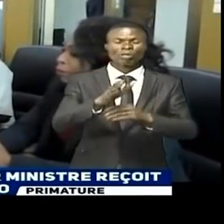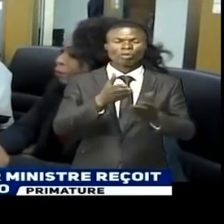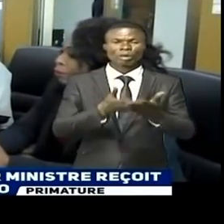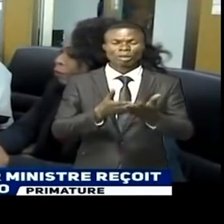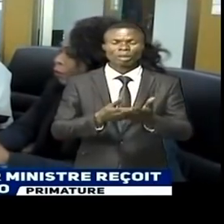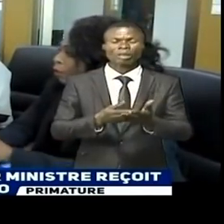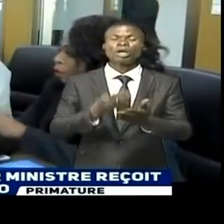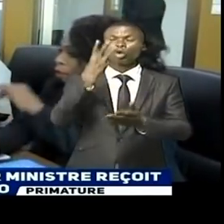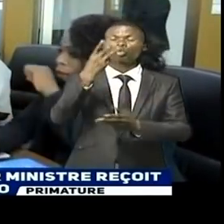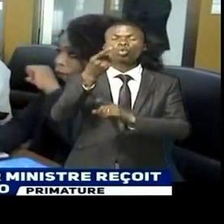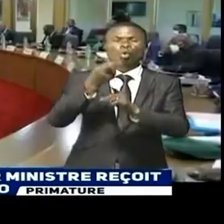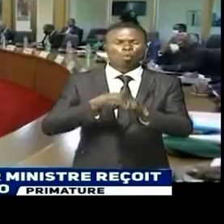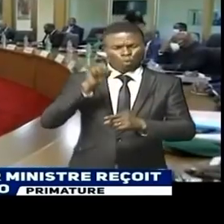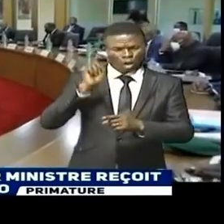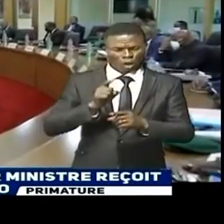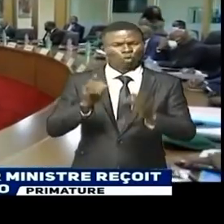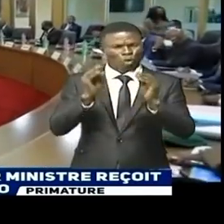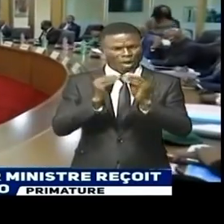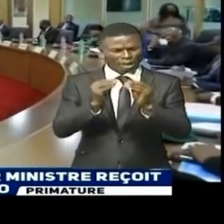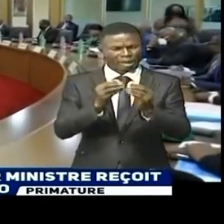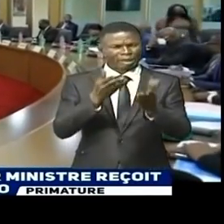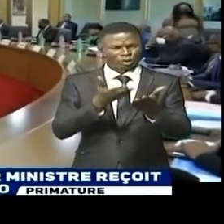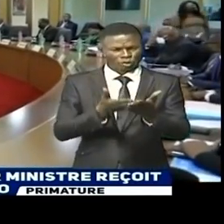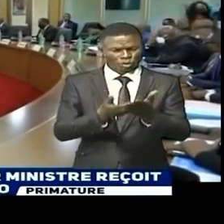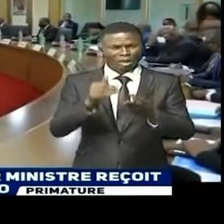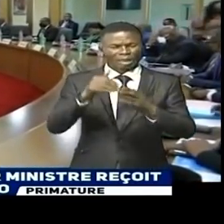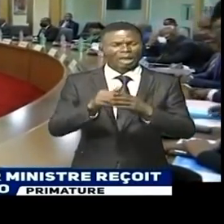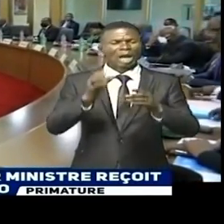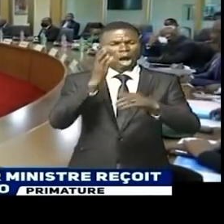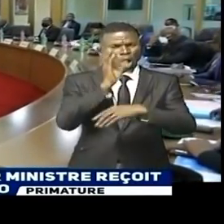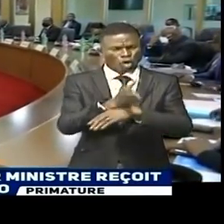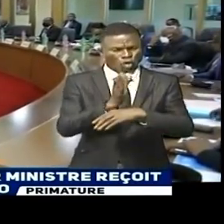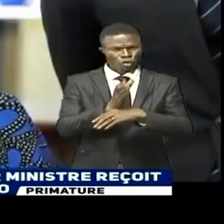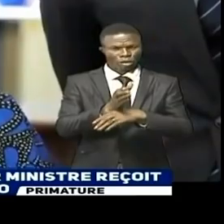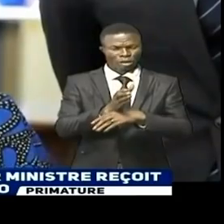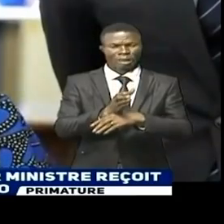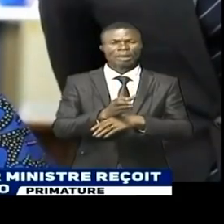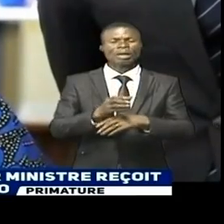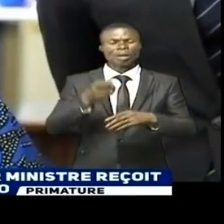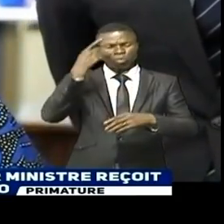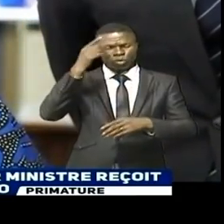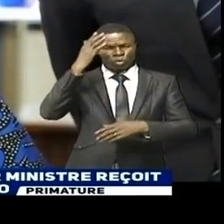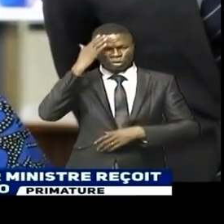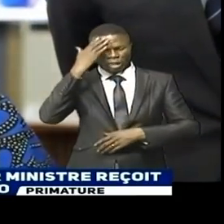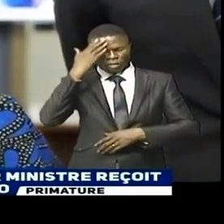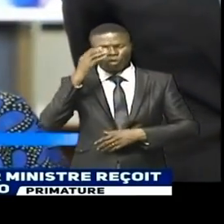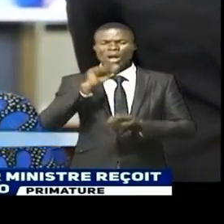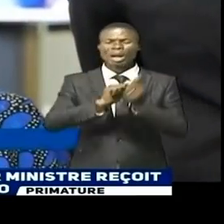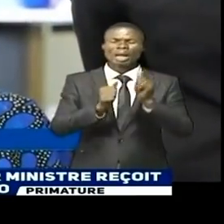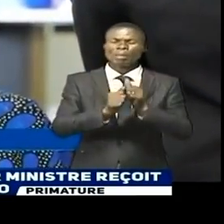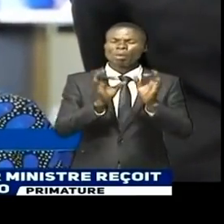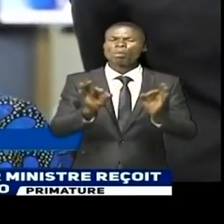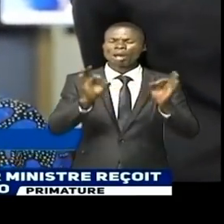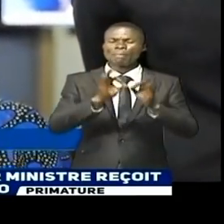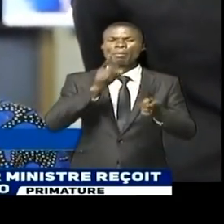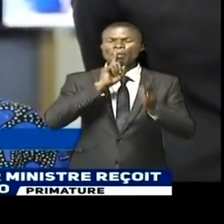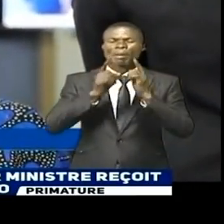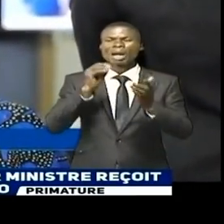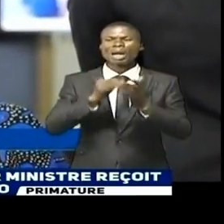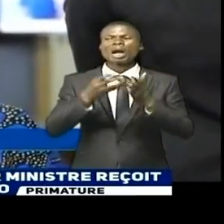les trois mois vous devrez revenir au conseil à l'occasion du rapport du secrétaire général sur la situation